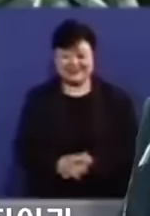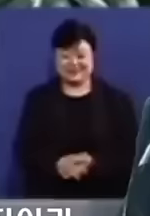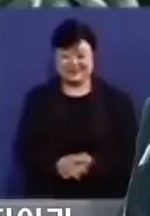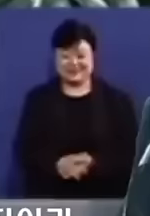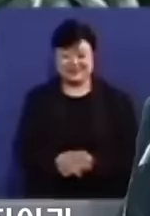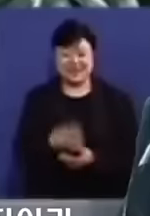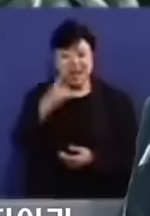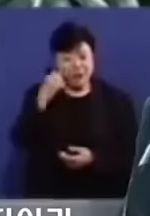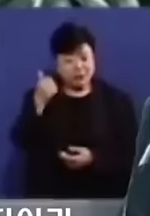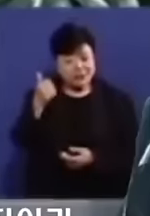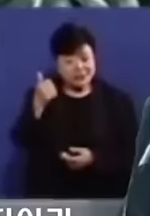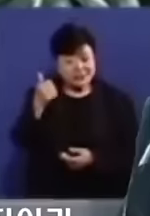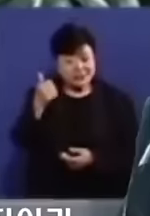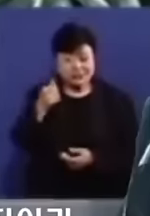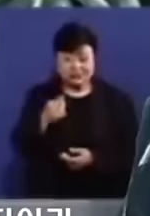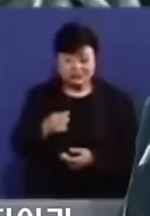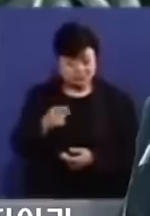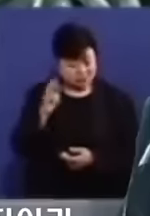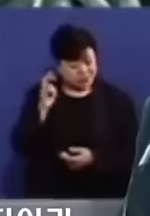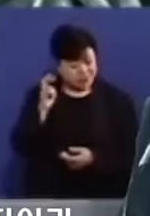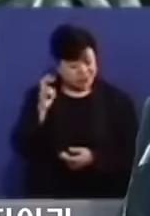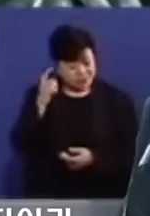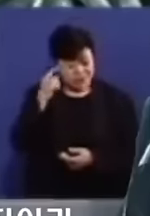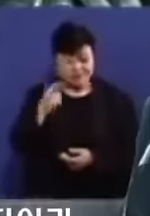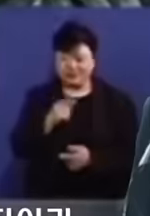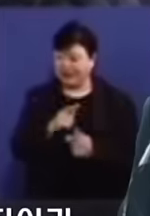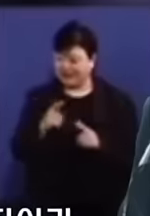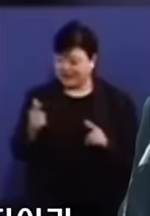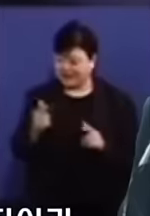그래서 난 아버님이 그렇게 한 줄 알고,